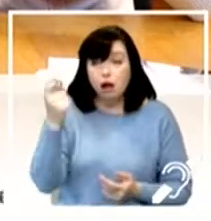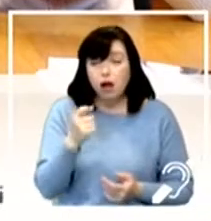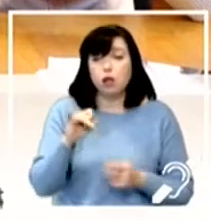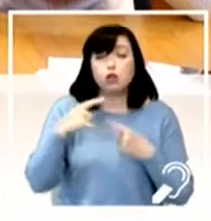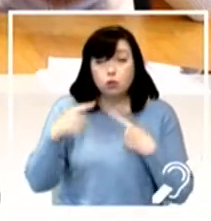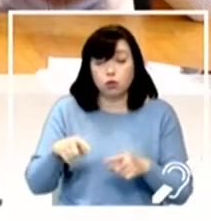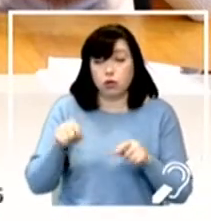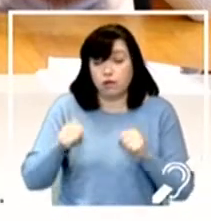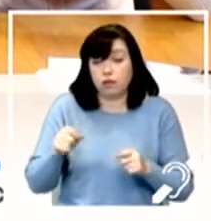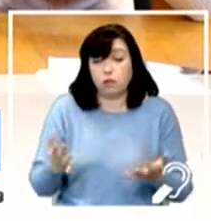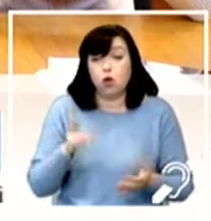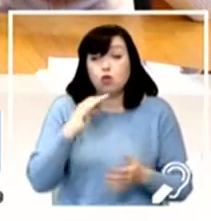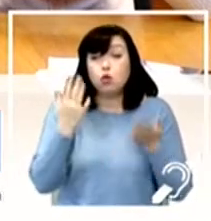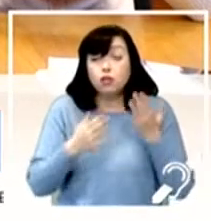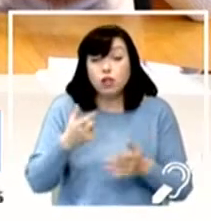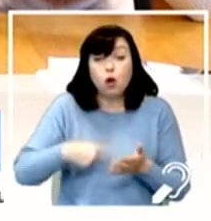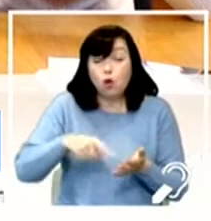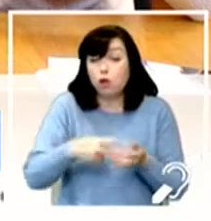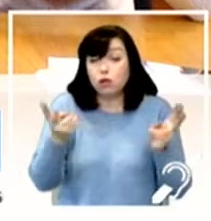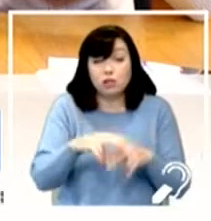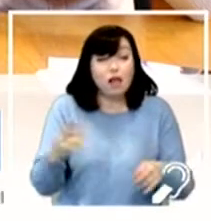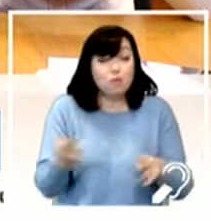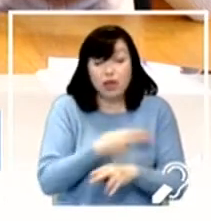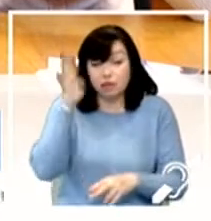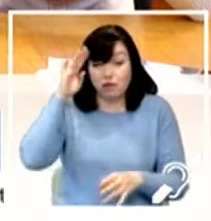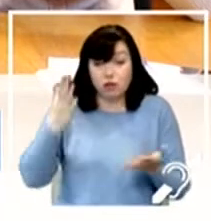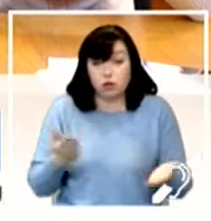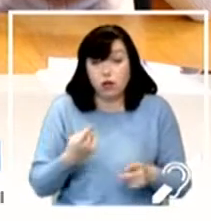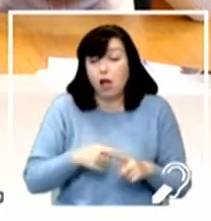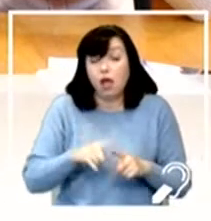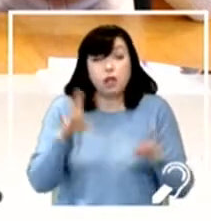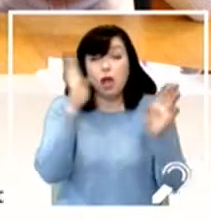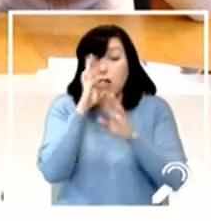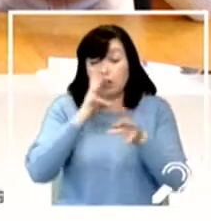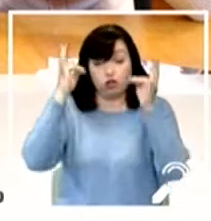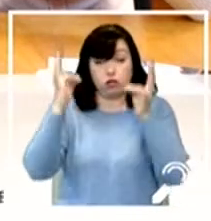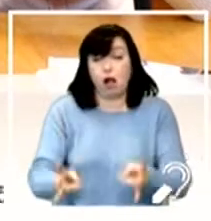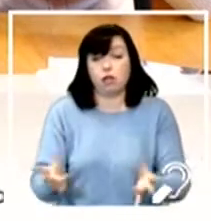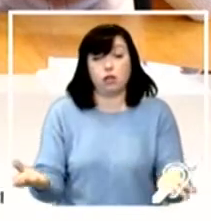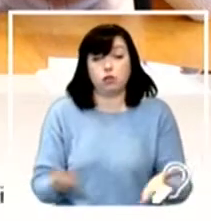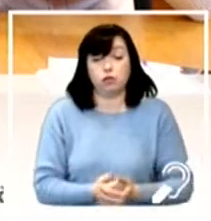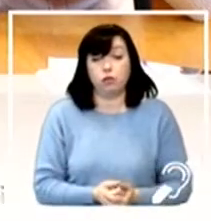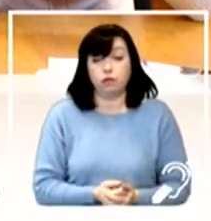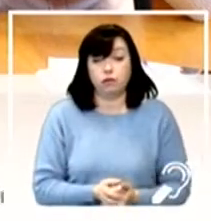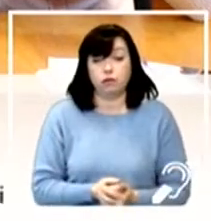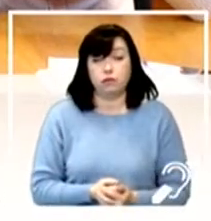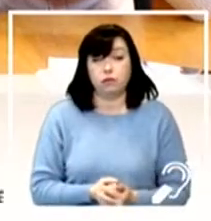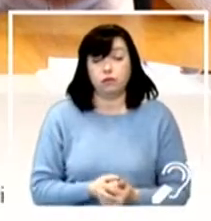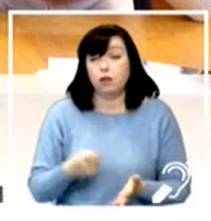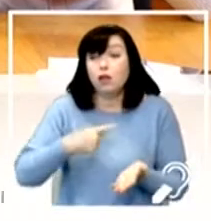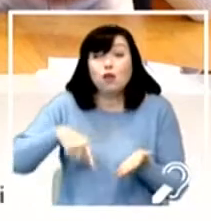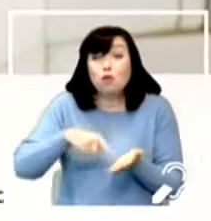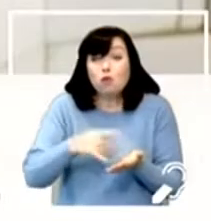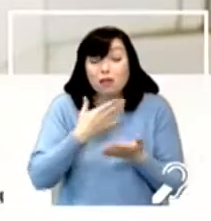найти альтернативу, но если город оставить без воды автоматически без канализации, это экологическая катастрофа, других слов нет. И город к этому не имеет